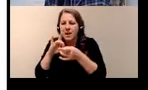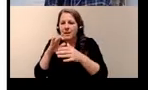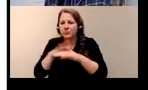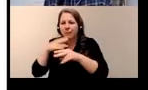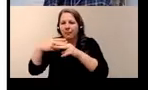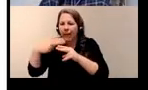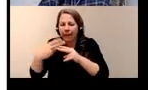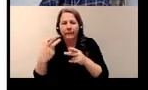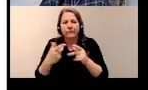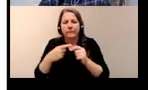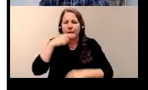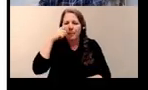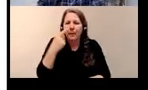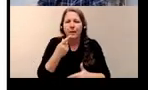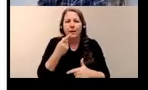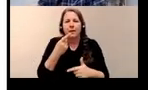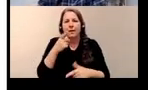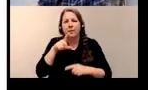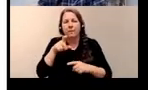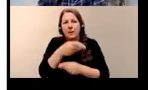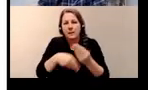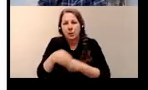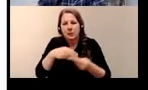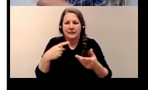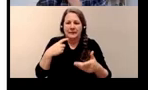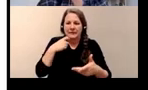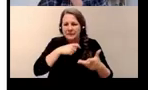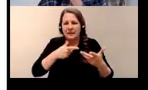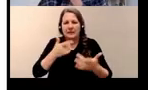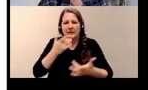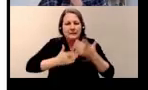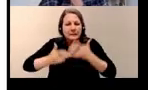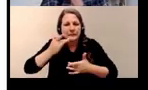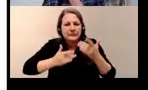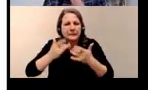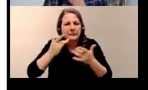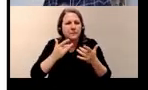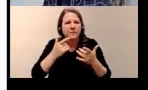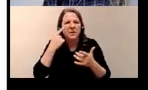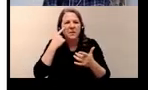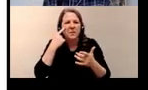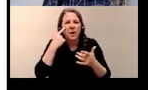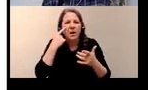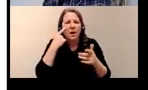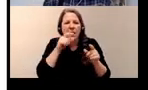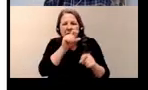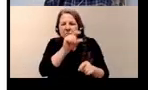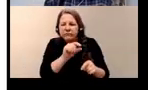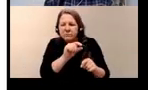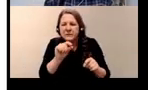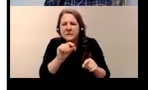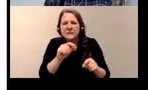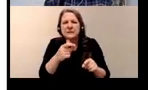parfois un peu difficile. Hein, on voit qu'il y a c'est écrit peut-être petit, mais il y a marqué à remettre, c'est-à-dire que la personne qui a